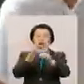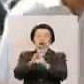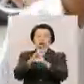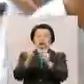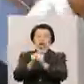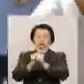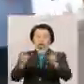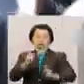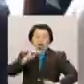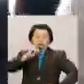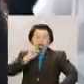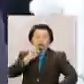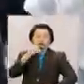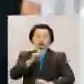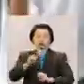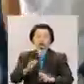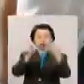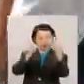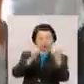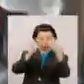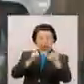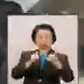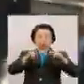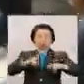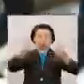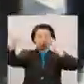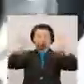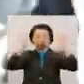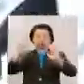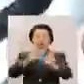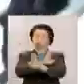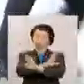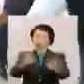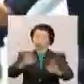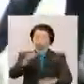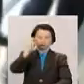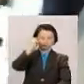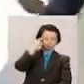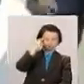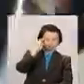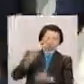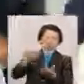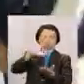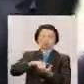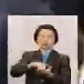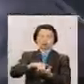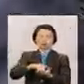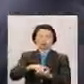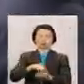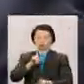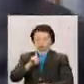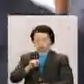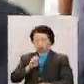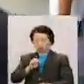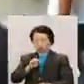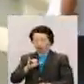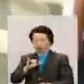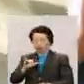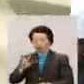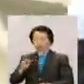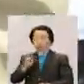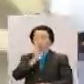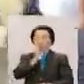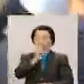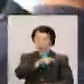amat serius bagaimana yang diharapkan rakyat Malaysia tidak boleh diragukan lagi. Sementara itu, Tommy berkata kertas siasatan